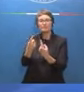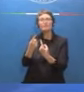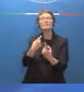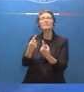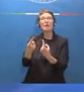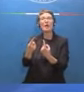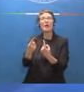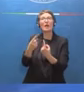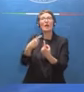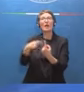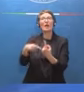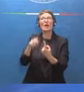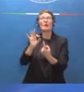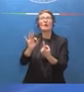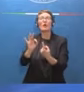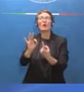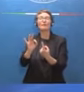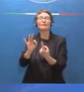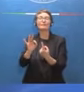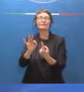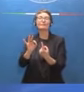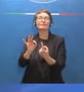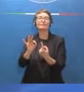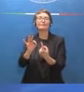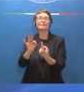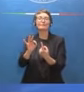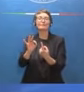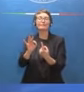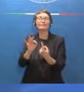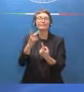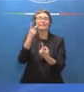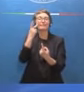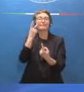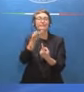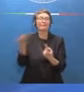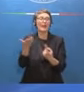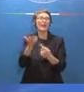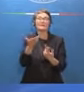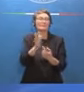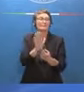acceso il riflettore sulla necessità di dare immediate e concrete risposte.